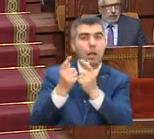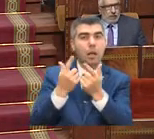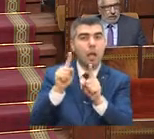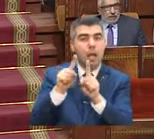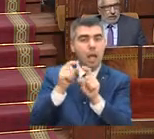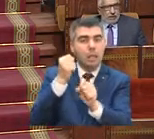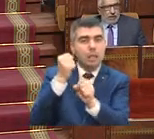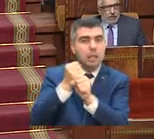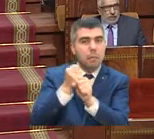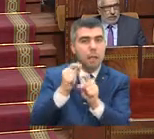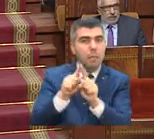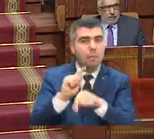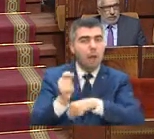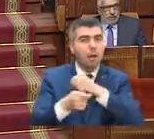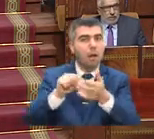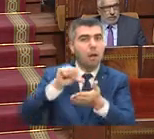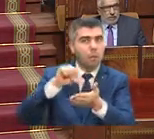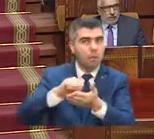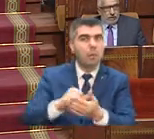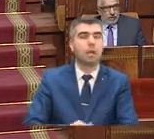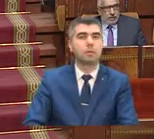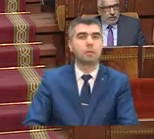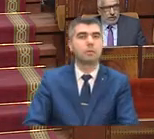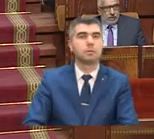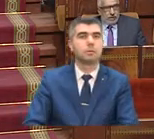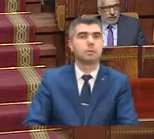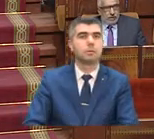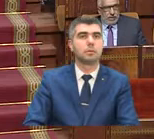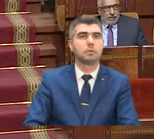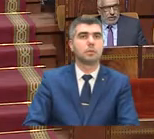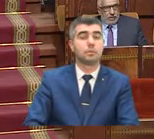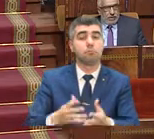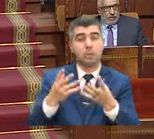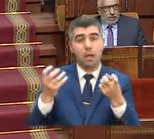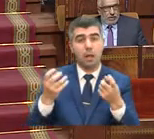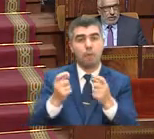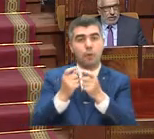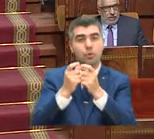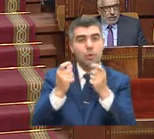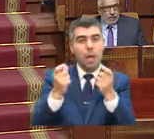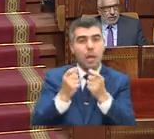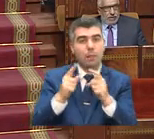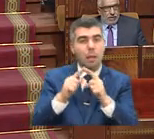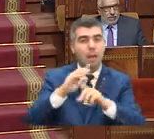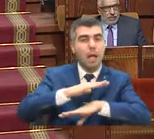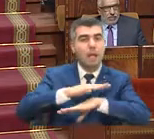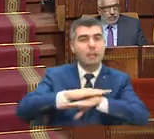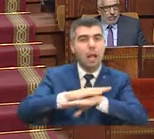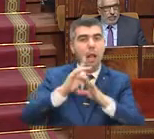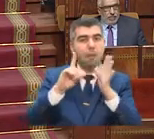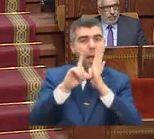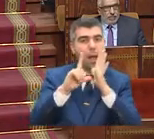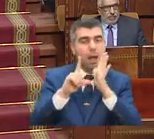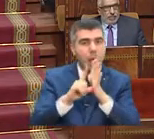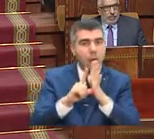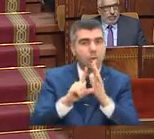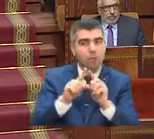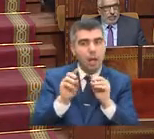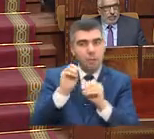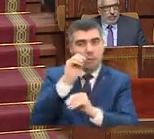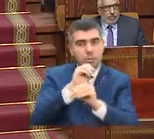وزير بالعالم القروي، نؤكد على أن عدد من المقاولات لا تحترم دفاتر الشروط الخاصة بإنجاز